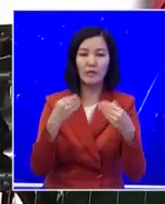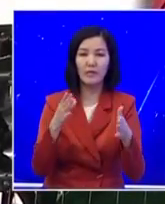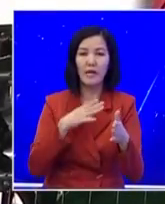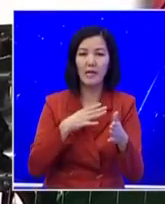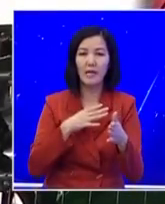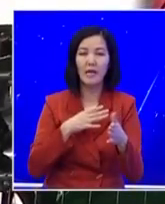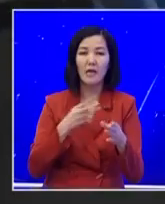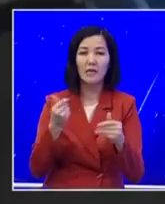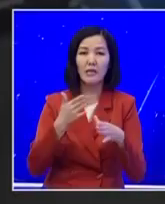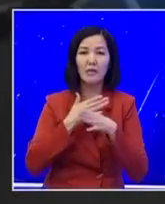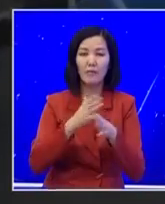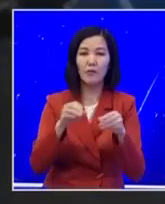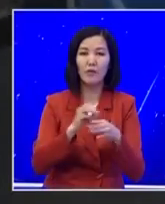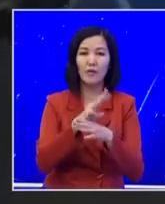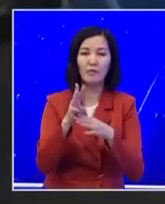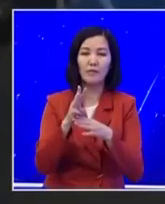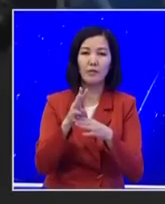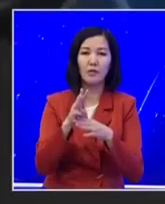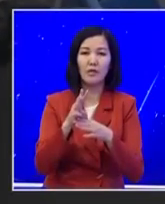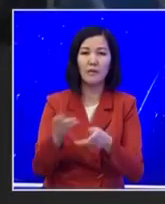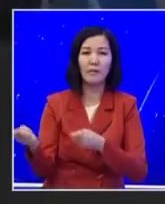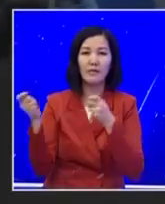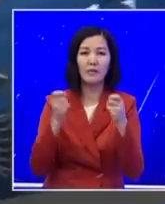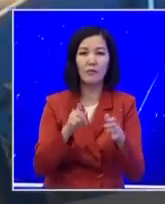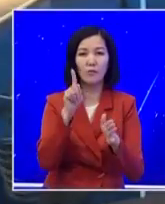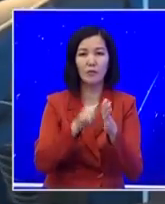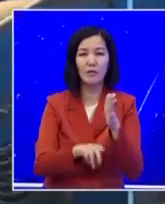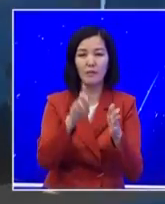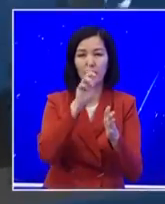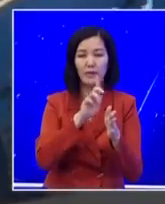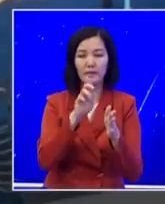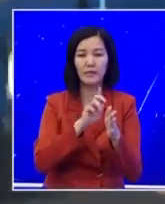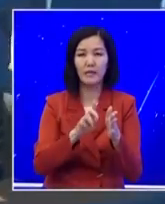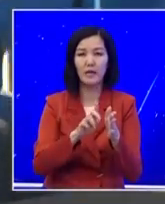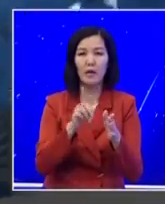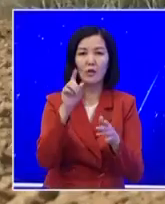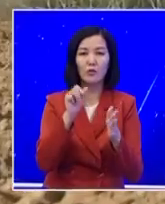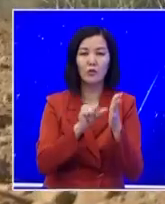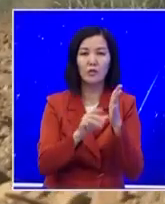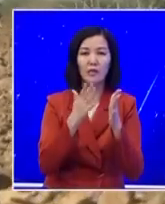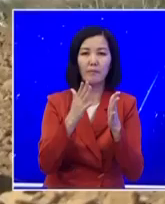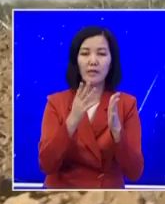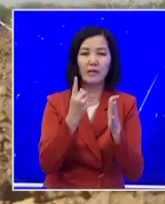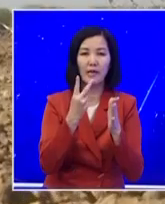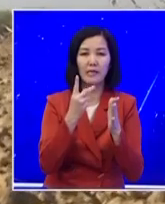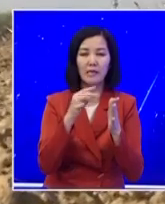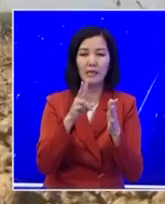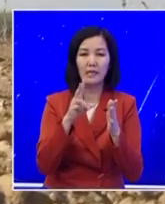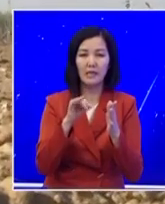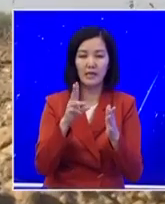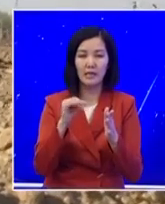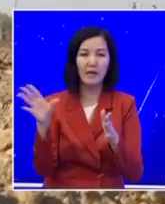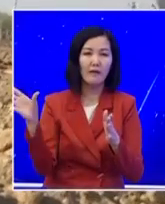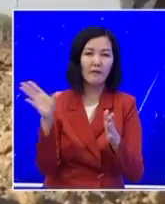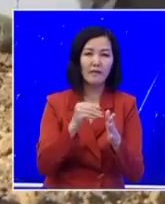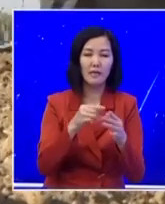получении субсидий. Также обеспечена бесперебойная поставка удешевленного дизельного топлива по 165 тенге за литр. Весь комплекс этих